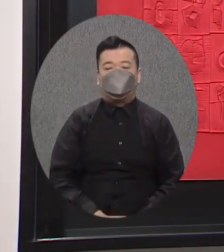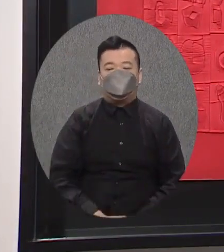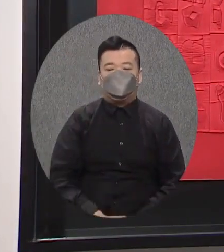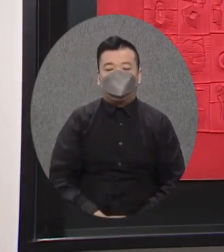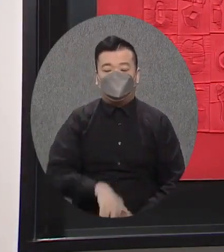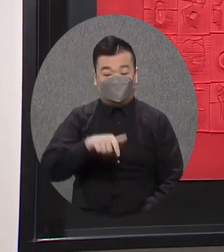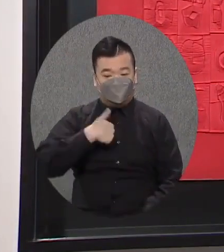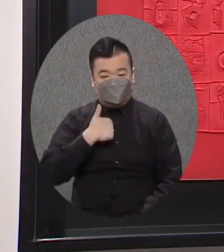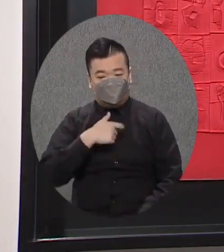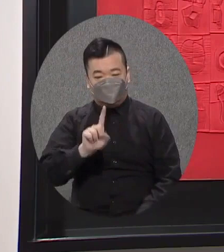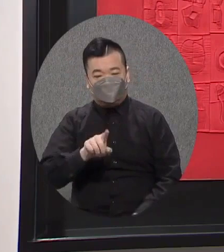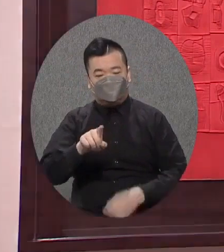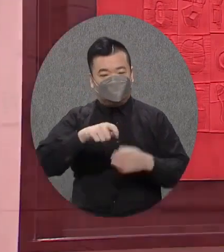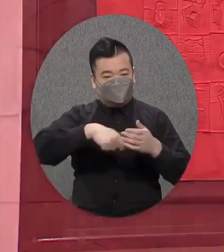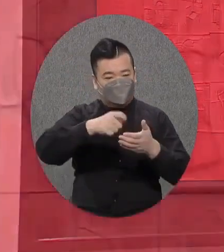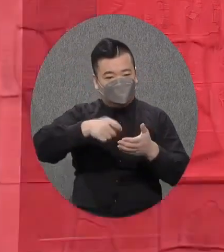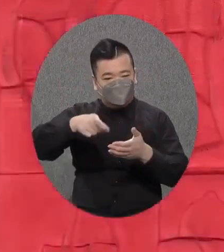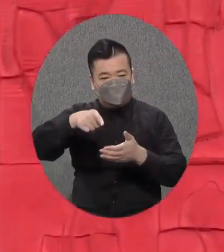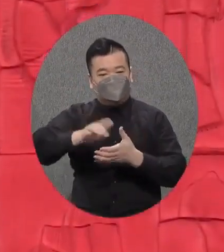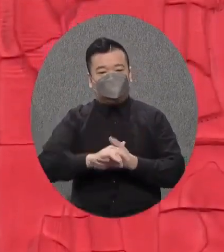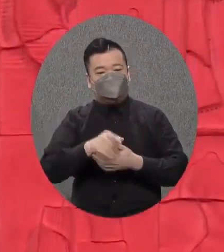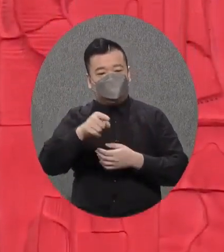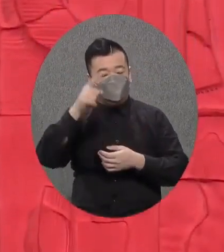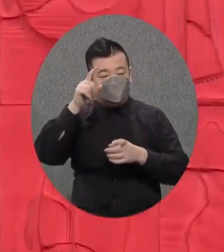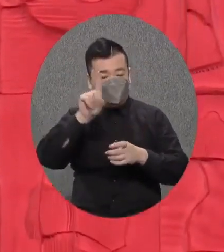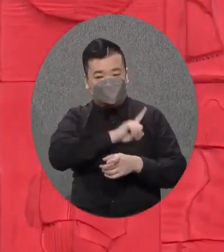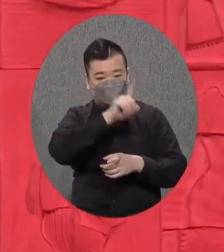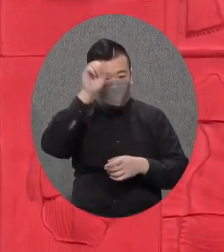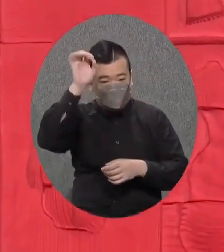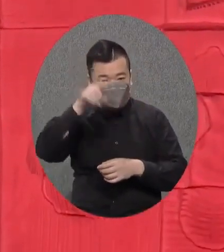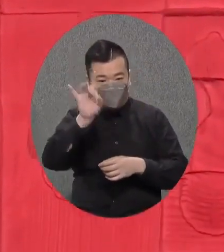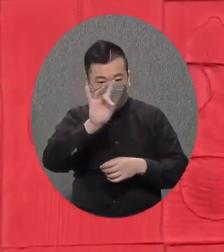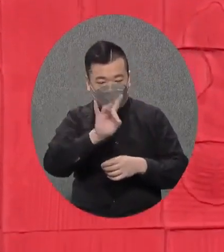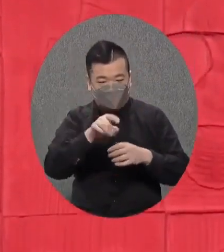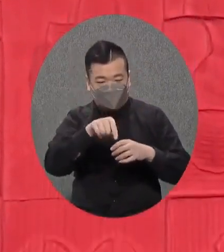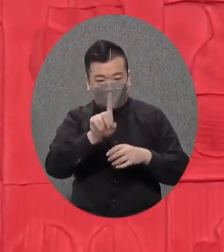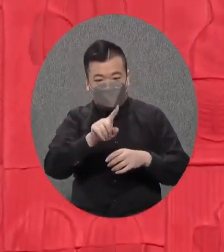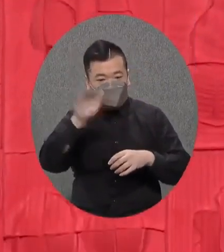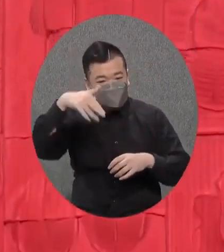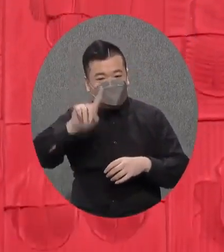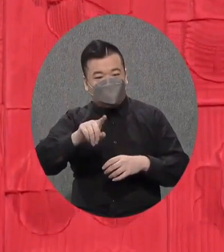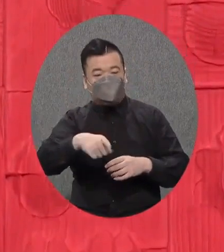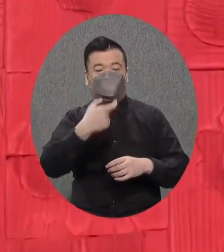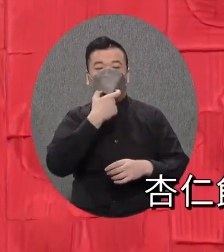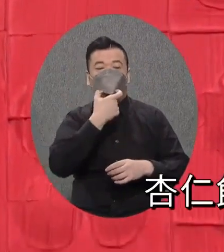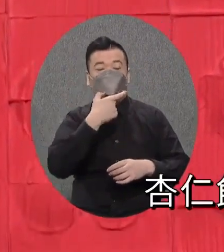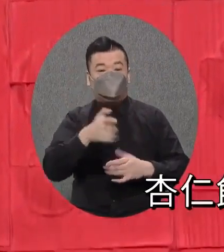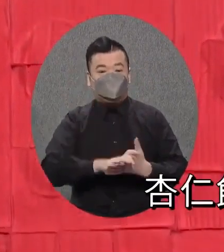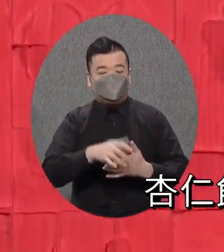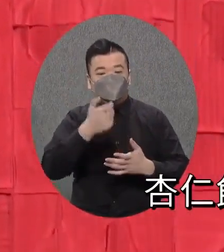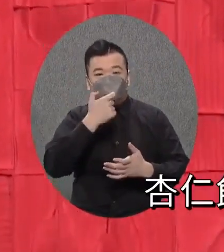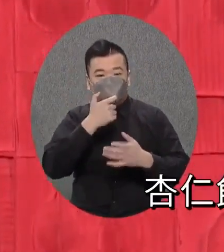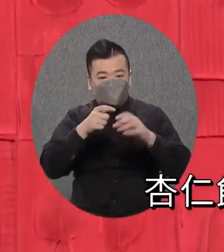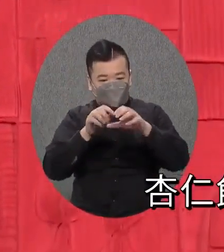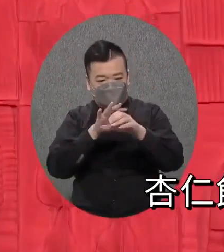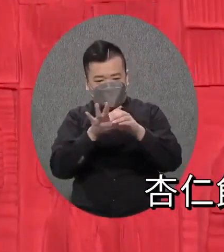張毅老師本身佢係一個雕塑家嚟嘅，而佢獨創嘅柱子版畫嘅靈感咧，居然係來自杏仁餅。杏仁餅上